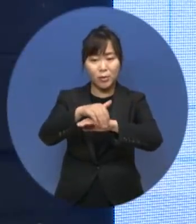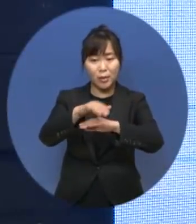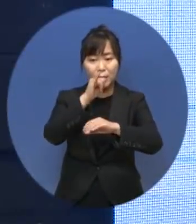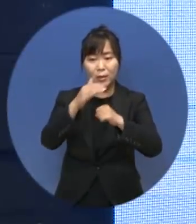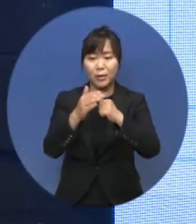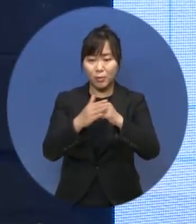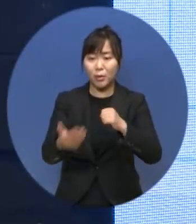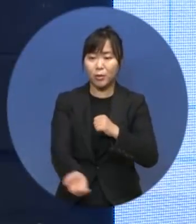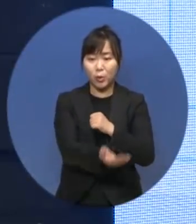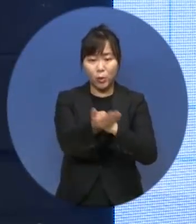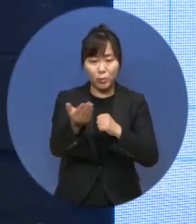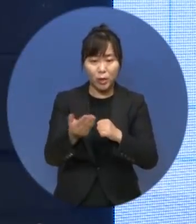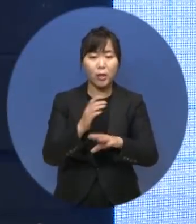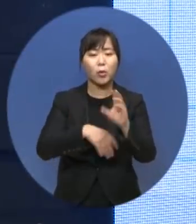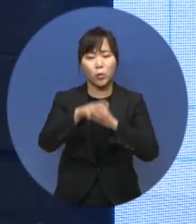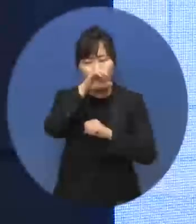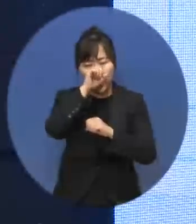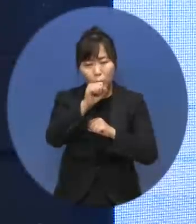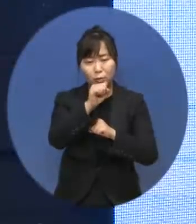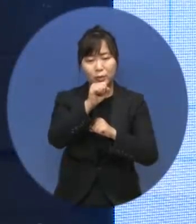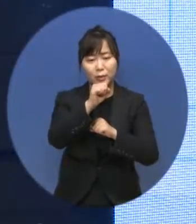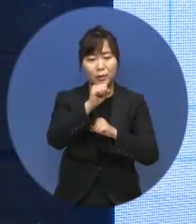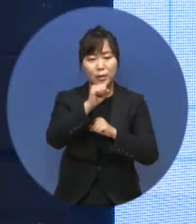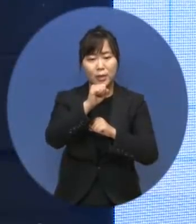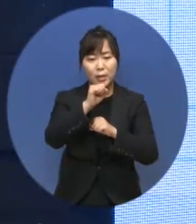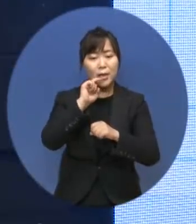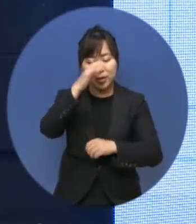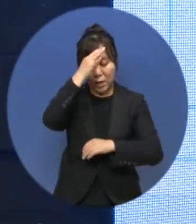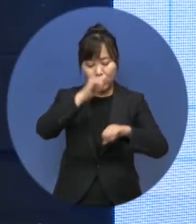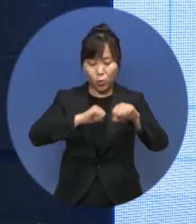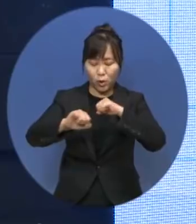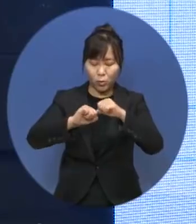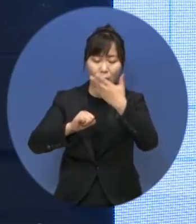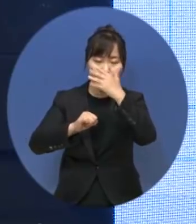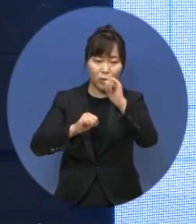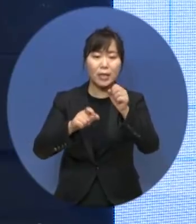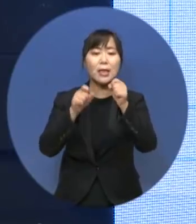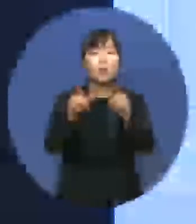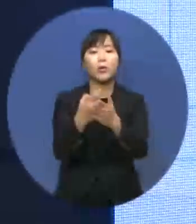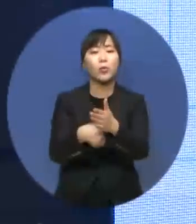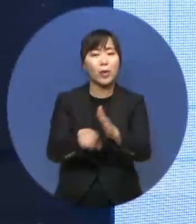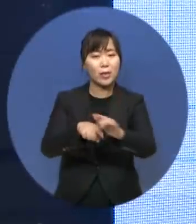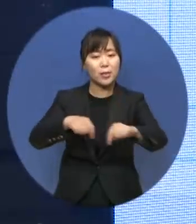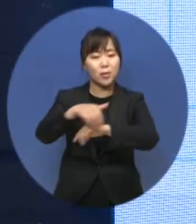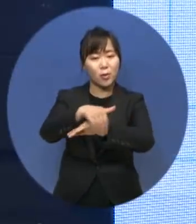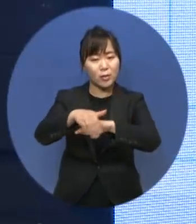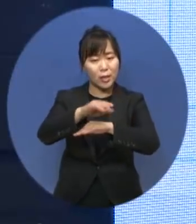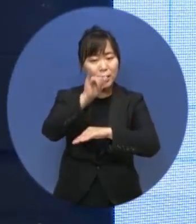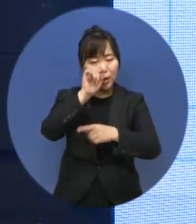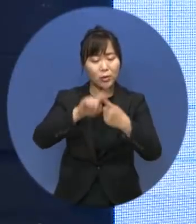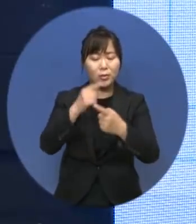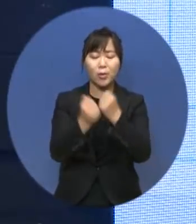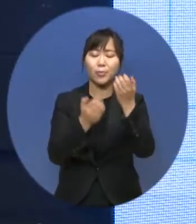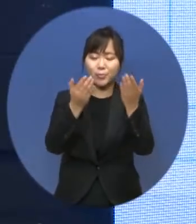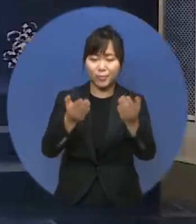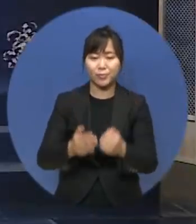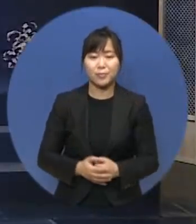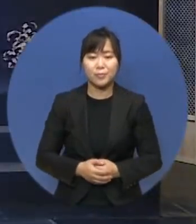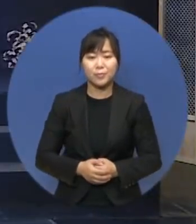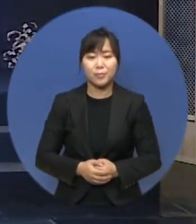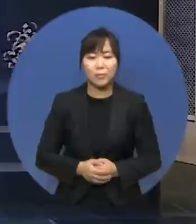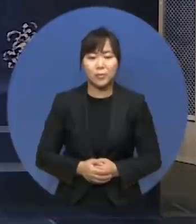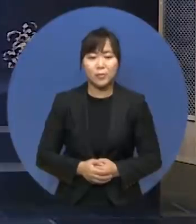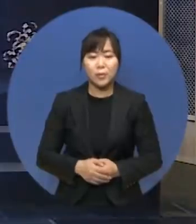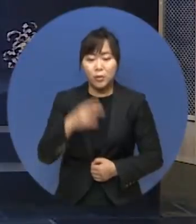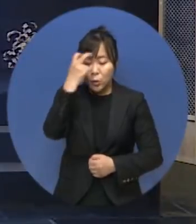있어서 여러분들한테 더 좋은 예술활동을 할 수 있는 기회를 위한 정책이 시행되고 있다는 것을 말씀드리겠습니다.